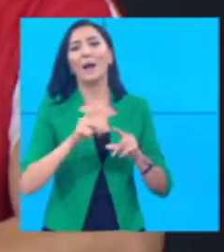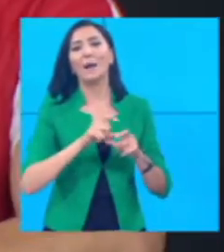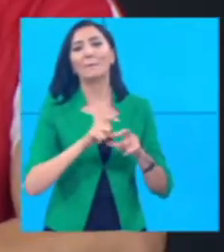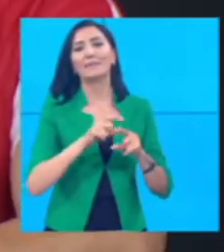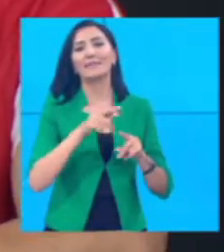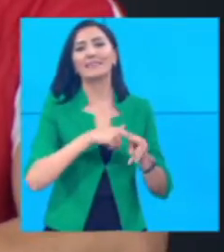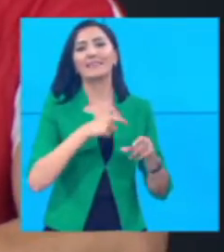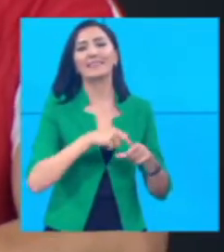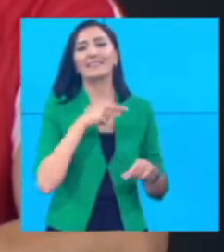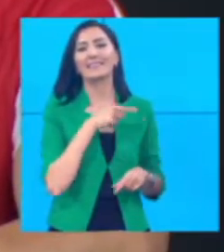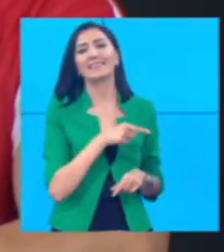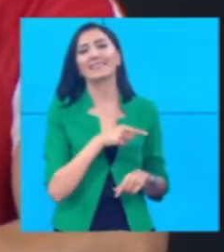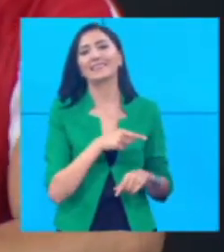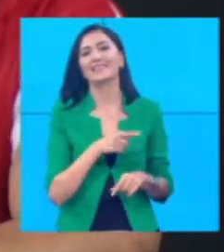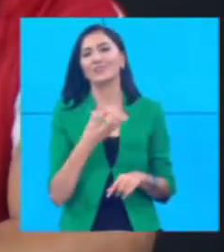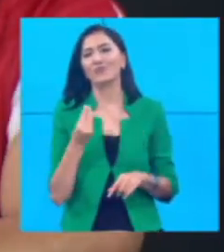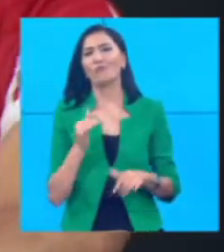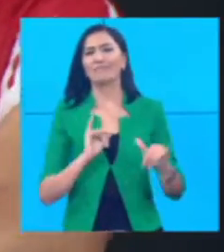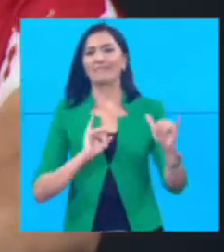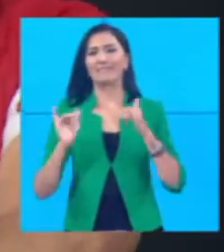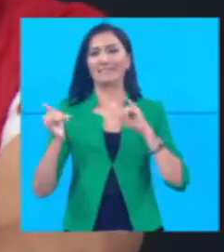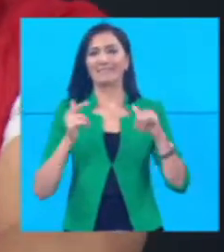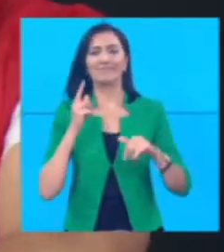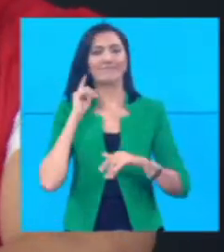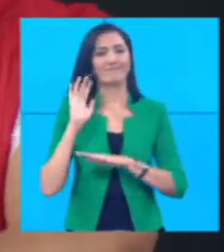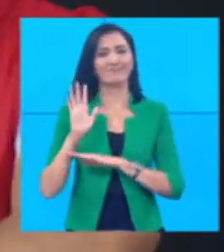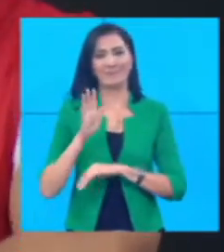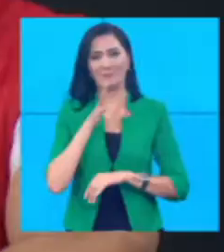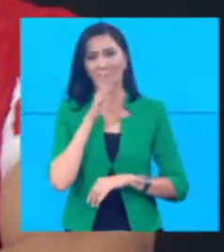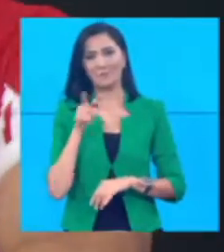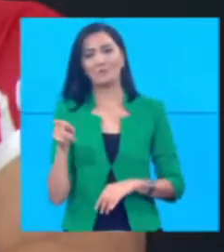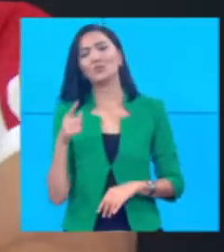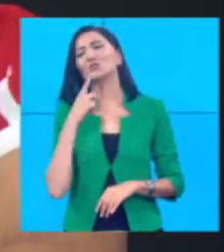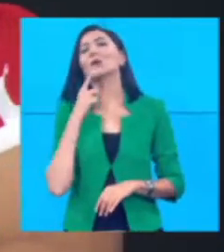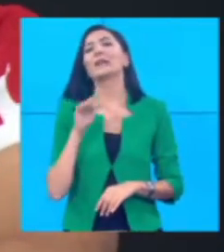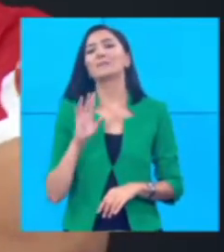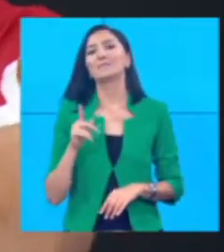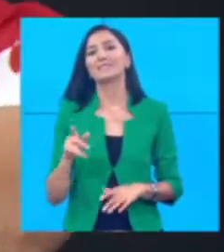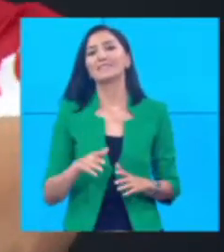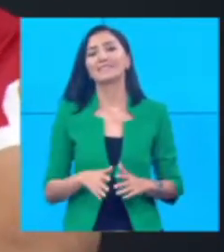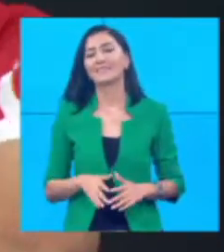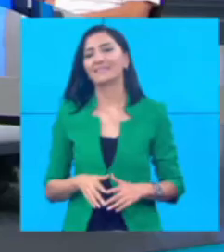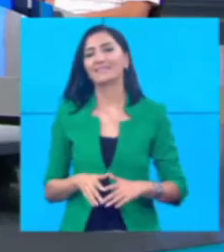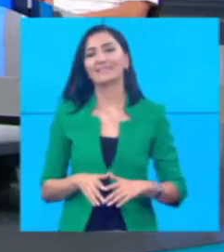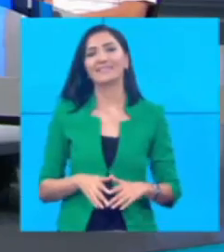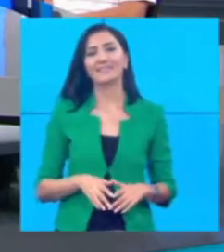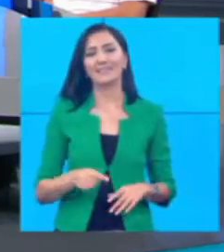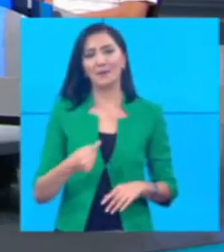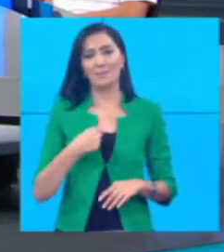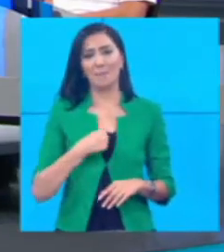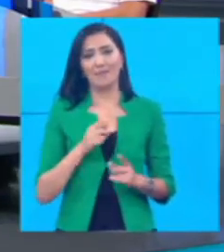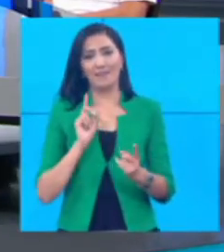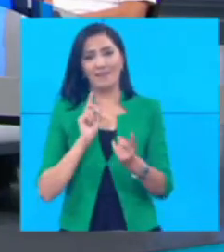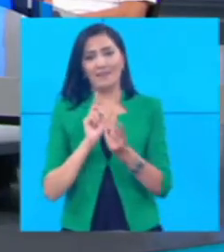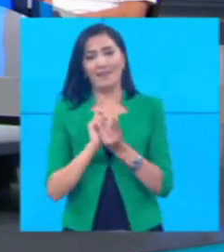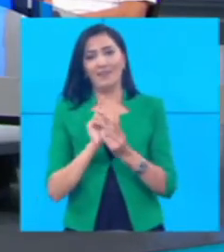Hamide'yi şey yapalım. Hamide çok kaprisli olmadığını biliyorum. Onun için söylüyorum. Şimdi bana